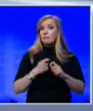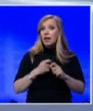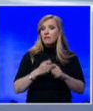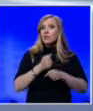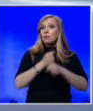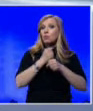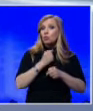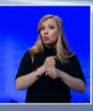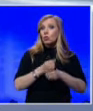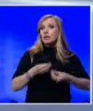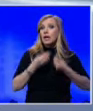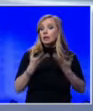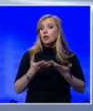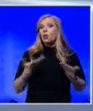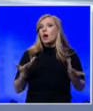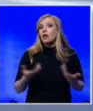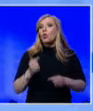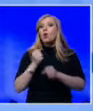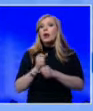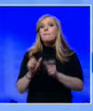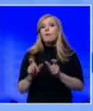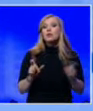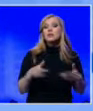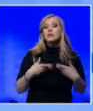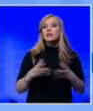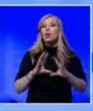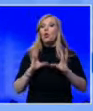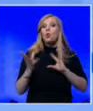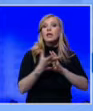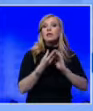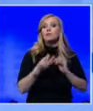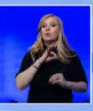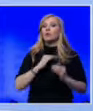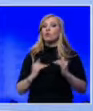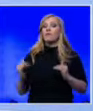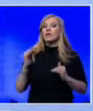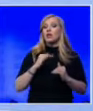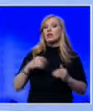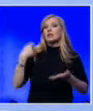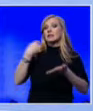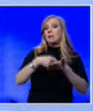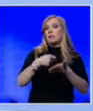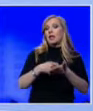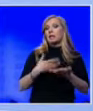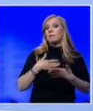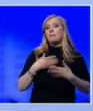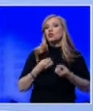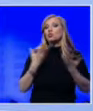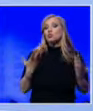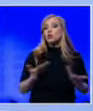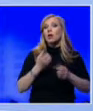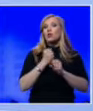искат наистина колективно да получат увеличение на заплатите. Има ли случаи, в които